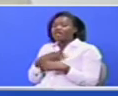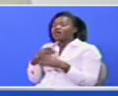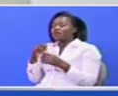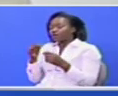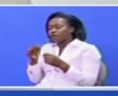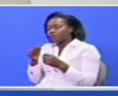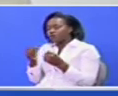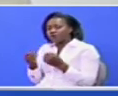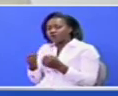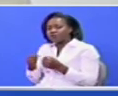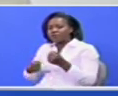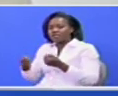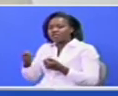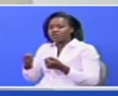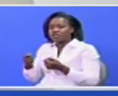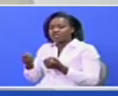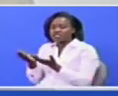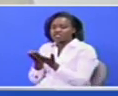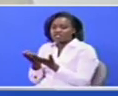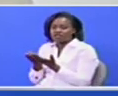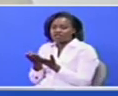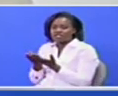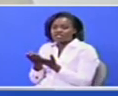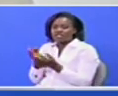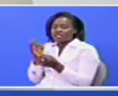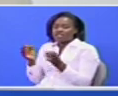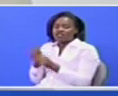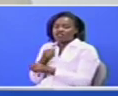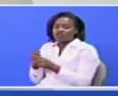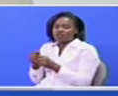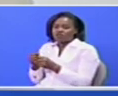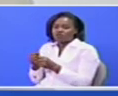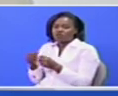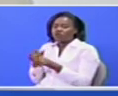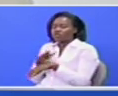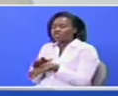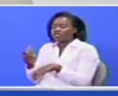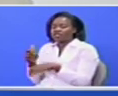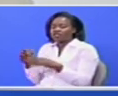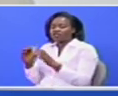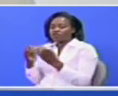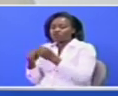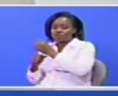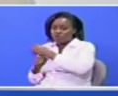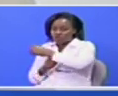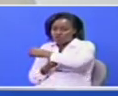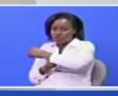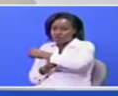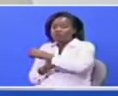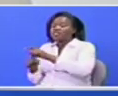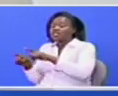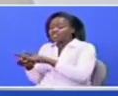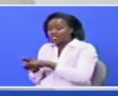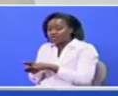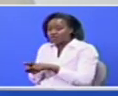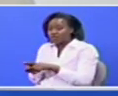Youth Service, wako na vifaa vya kutosha, kama vita wasekana, kuna Kenya Defense Forces, inaongezea pia kama support, na wale pia